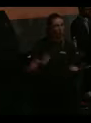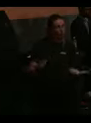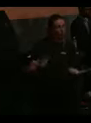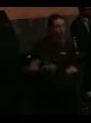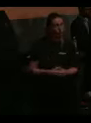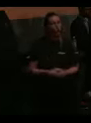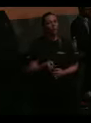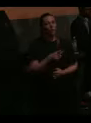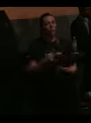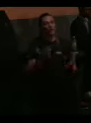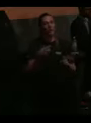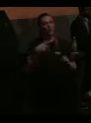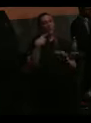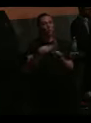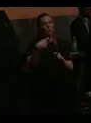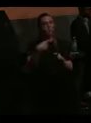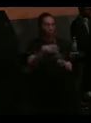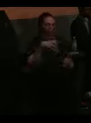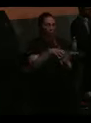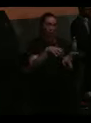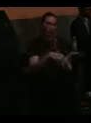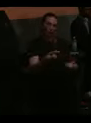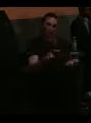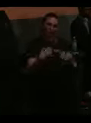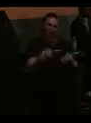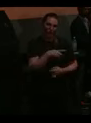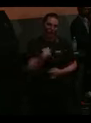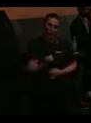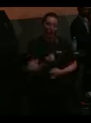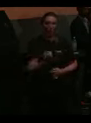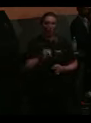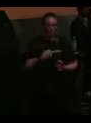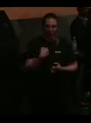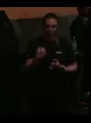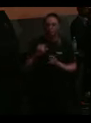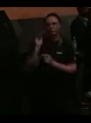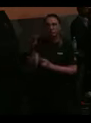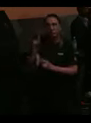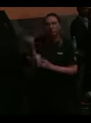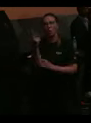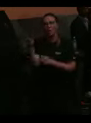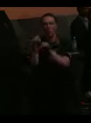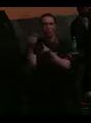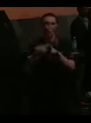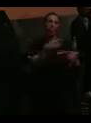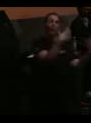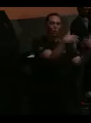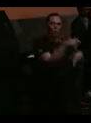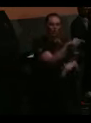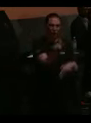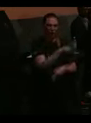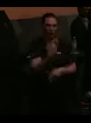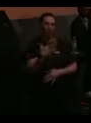Vi forventer positive lokale ringvirkninger og har spilt inn til både regjeringen og konsortiene at vi ønsker